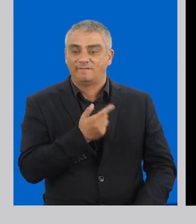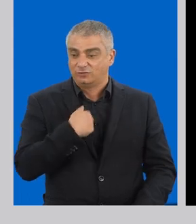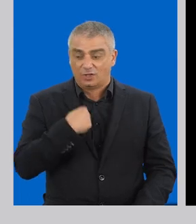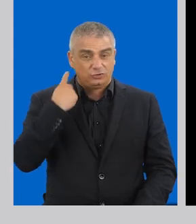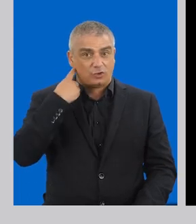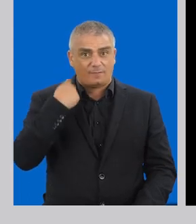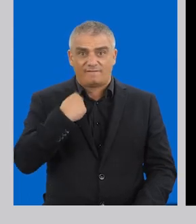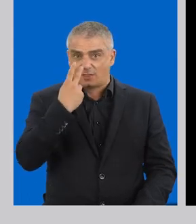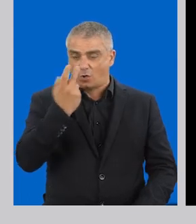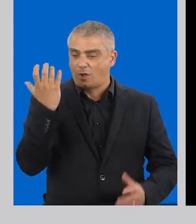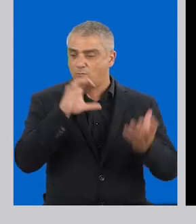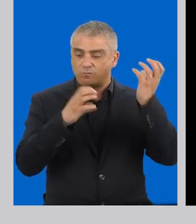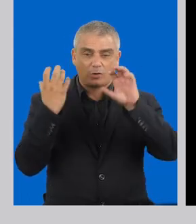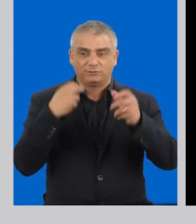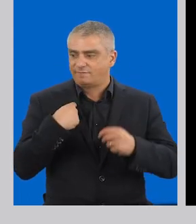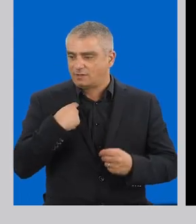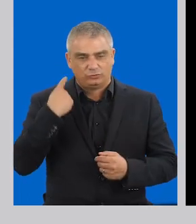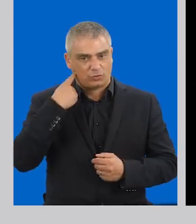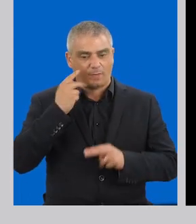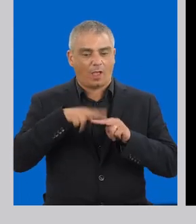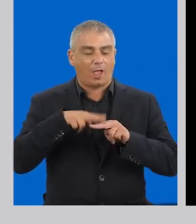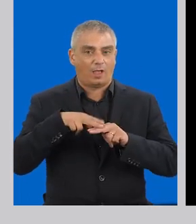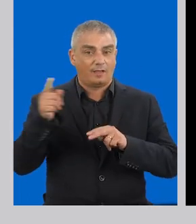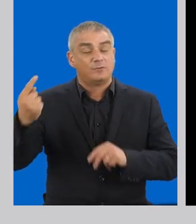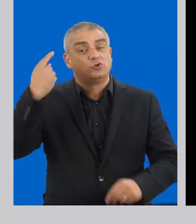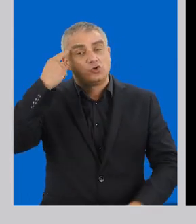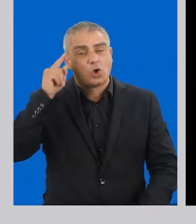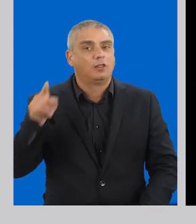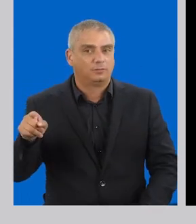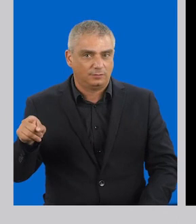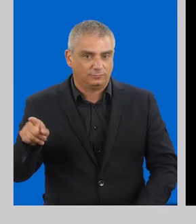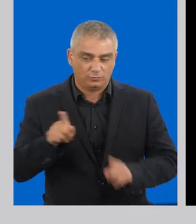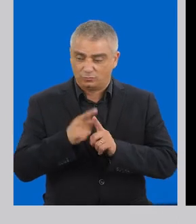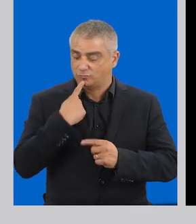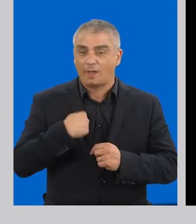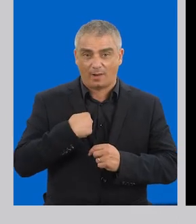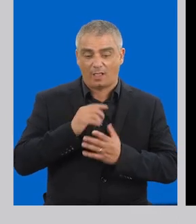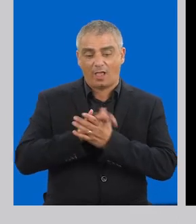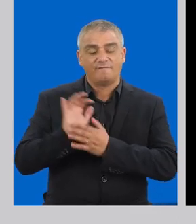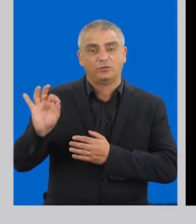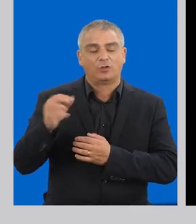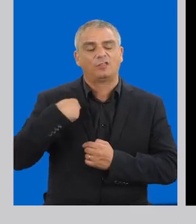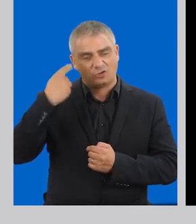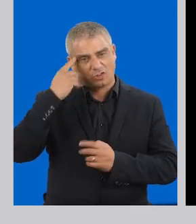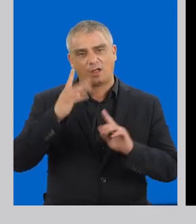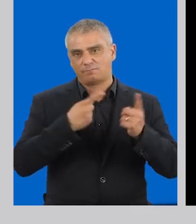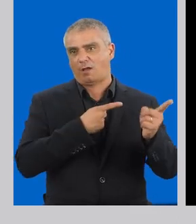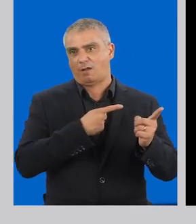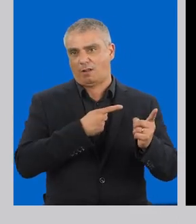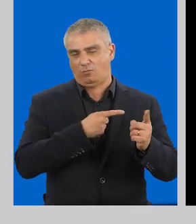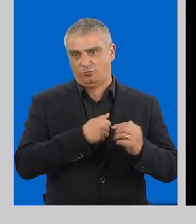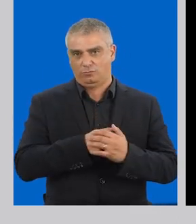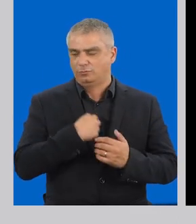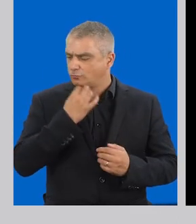וכשאני שומע ואני רואה את הפוסטים שהם מעלים ואני שומע גם אחר כך שהם יודעים כמו שהיא אמרה לי החברה שלה אני יודעת מה קרה